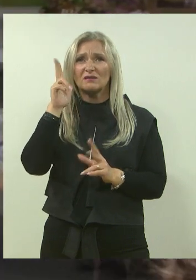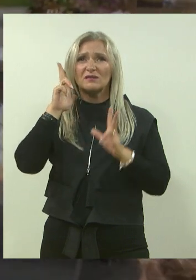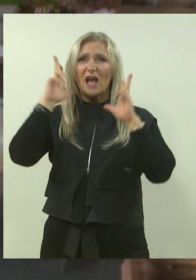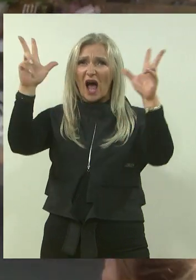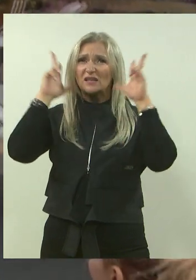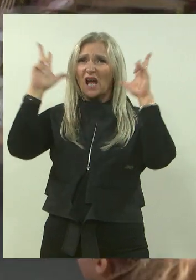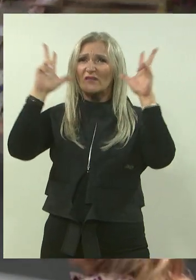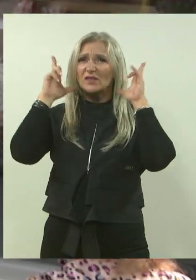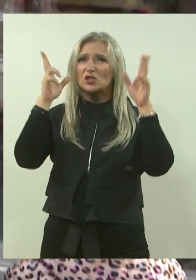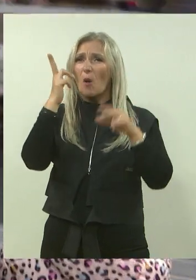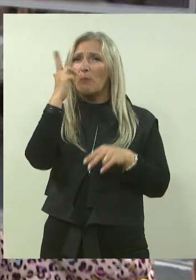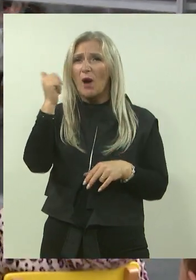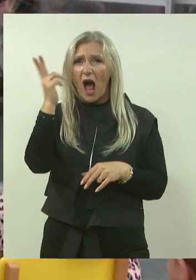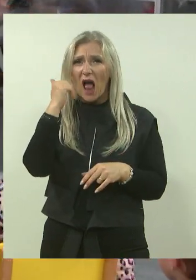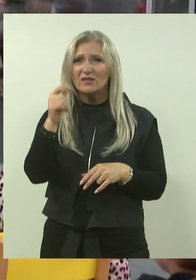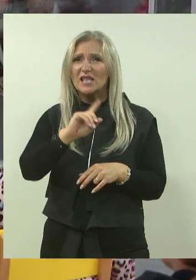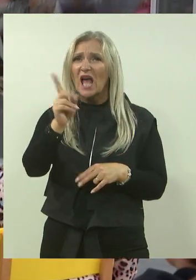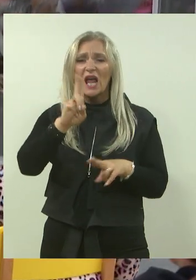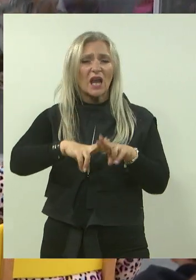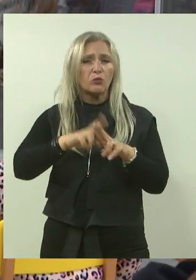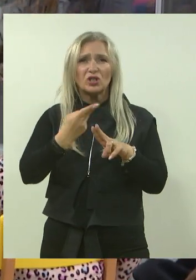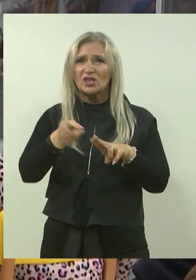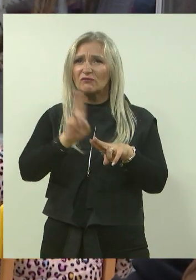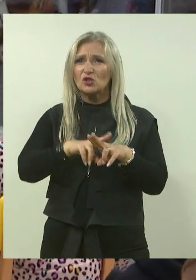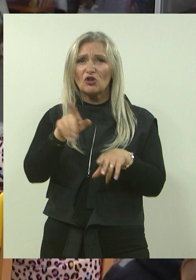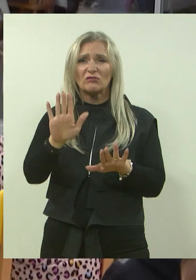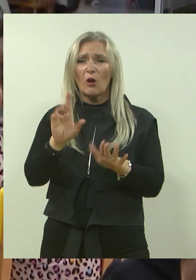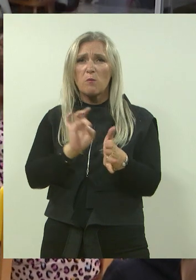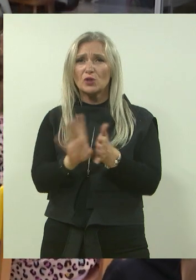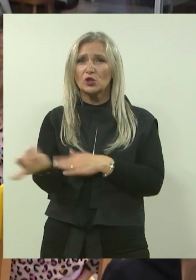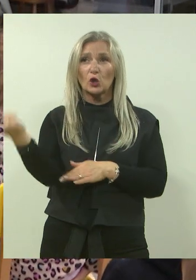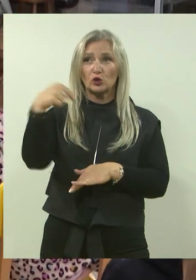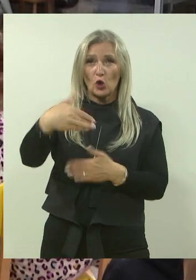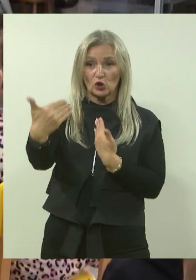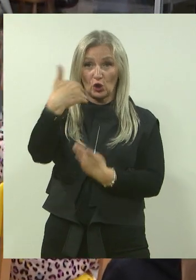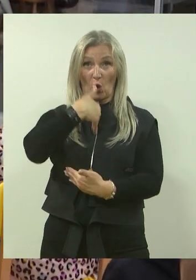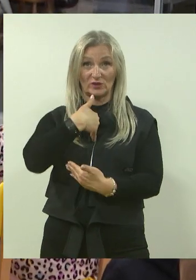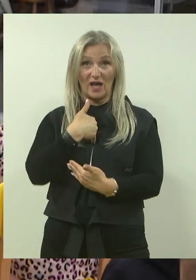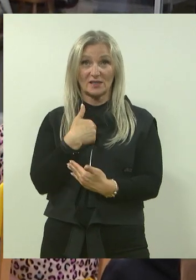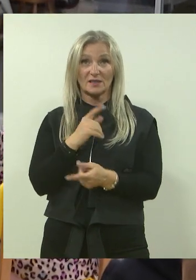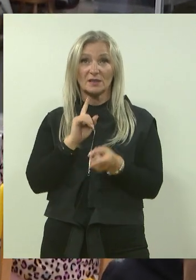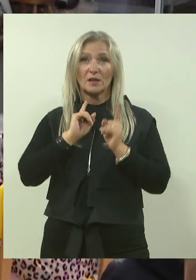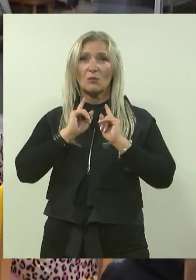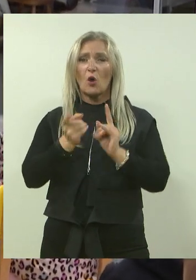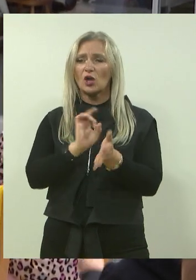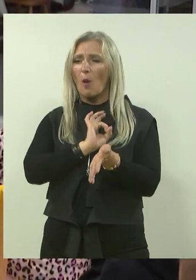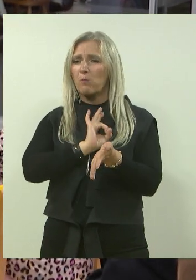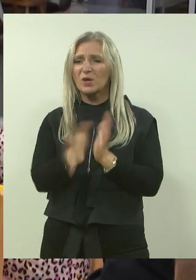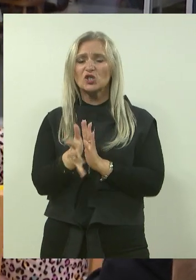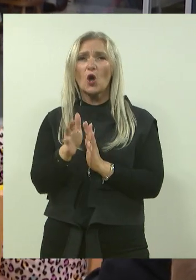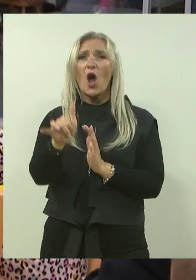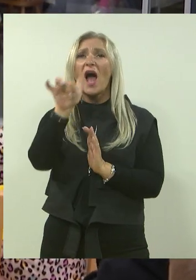bala vurdija, ne te tak brže došli k nam. Morao si je na eks jabučnicu